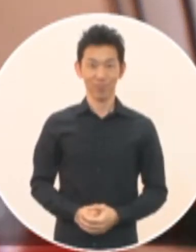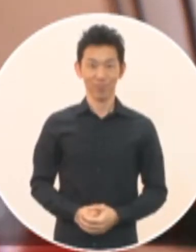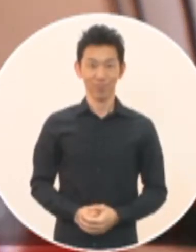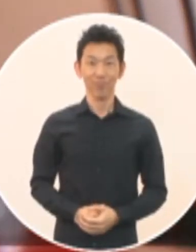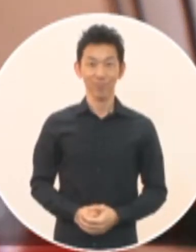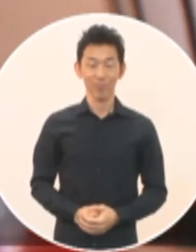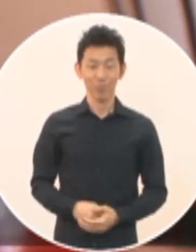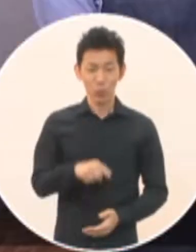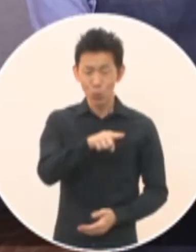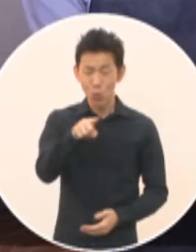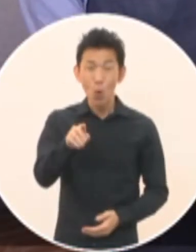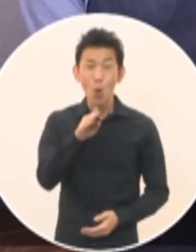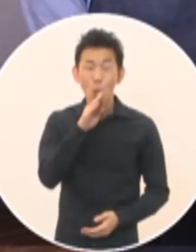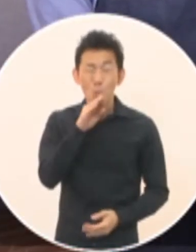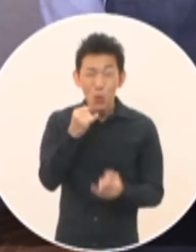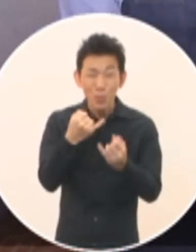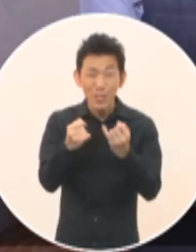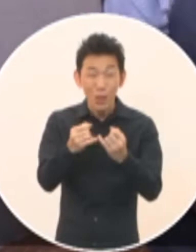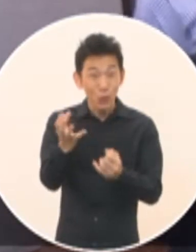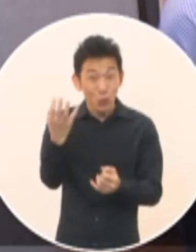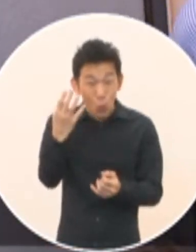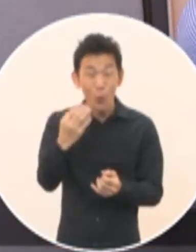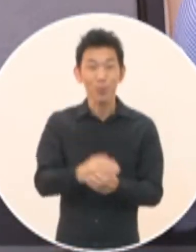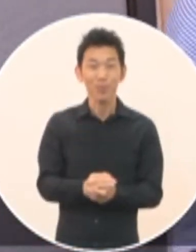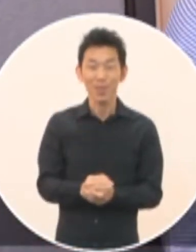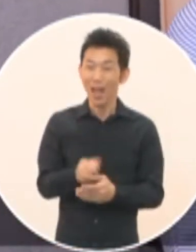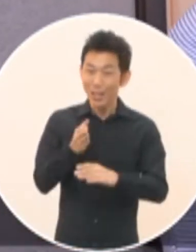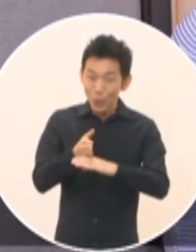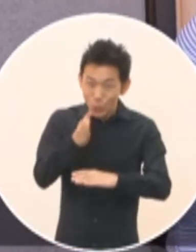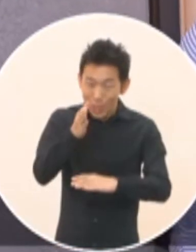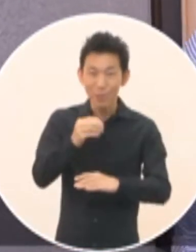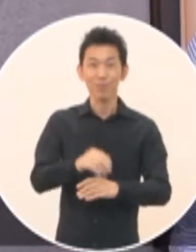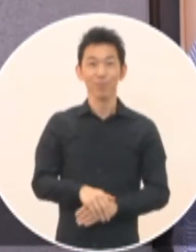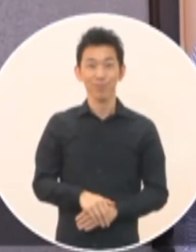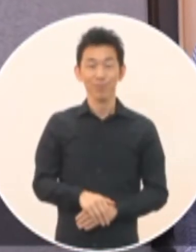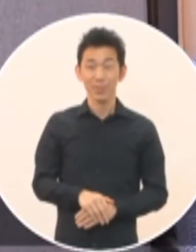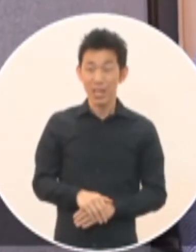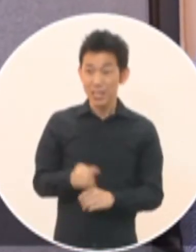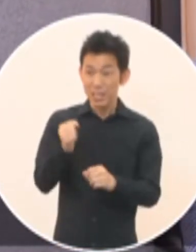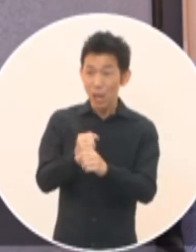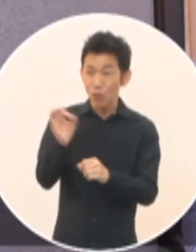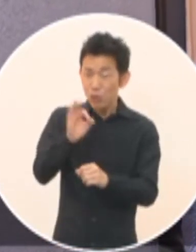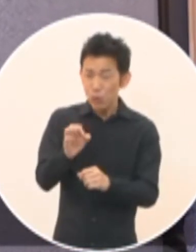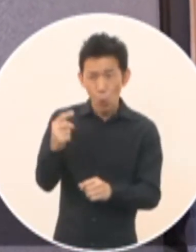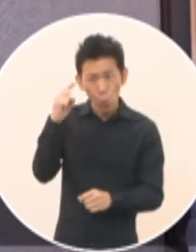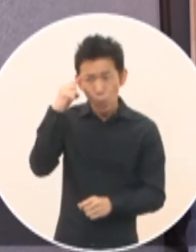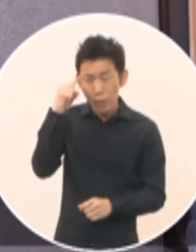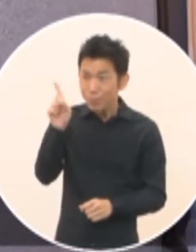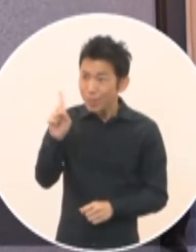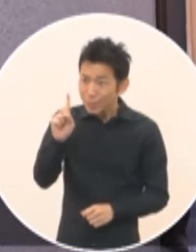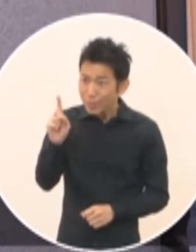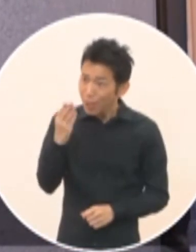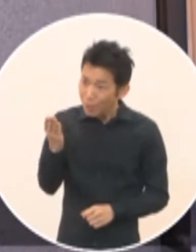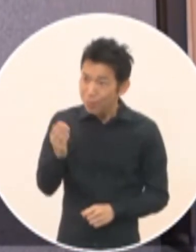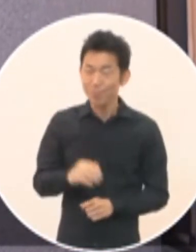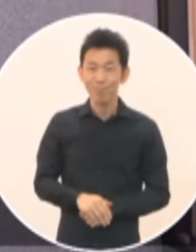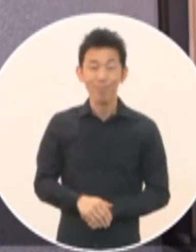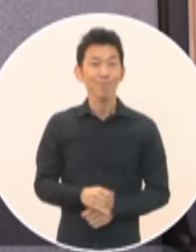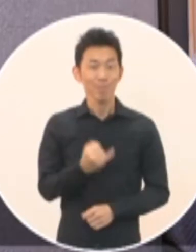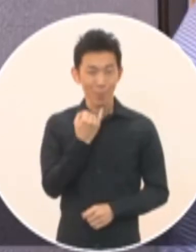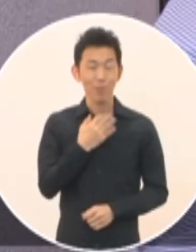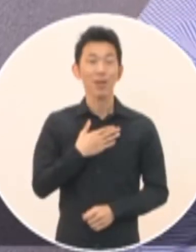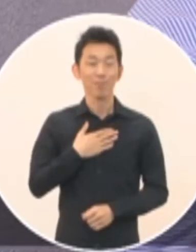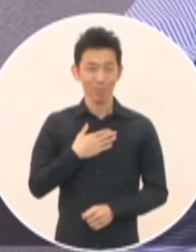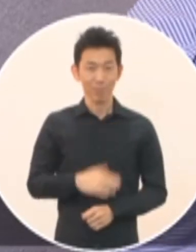どれも本物みたいですごいですね。 ありがとうございます。 作品作りのこだわりを教えていただいてもいいですか。 はい、